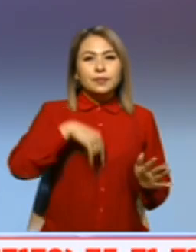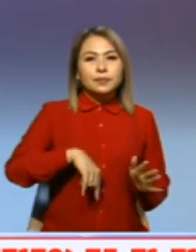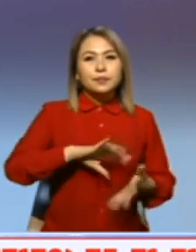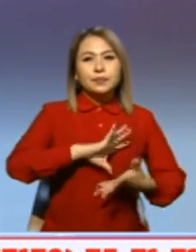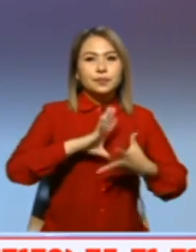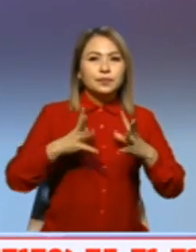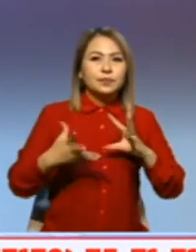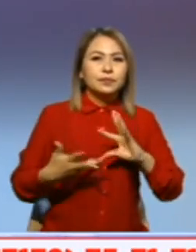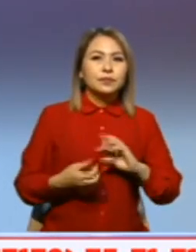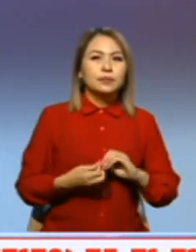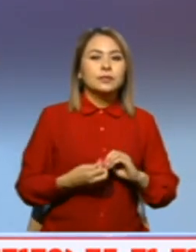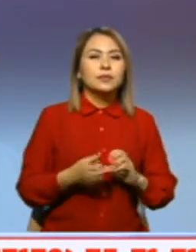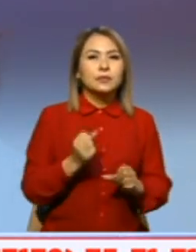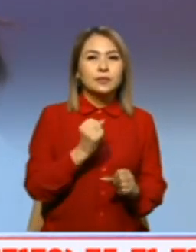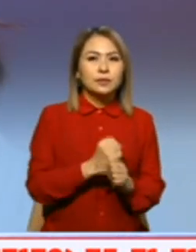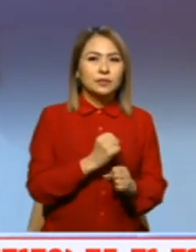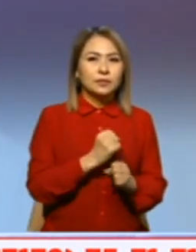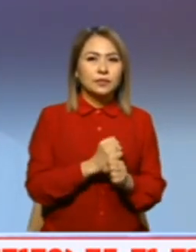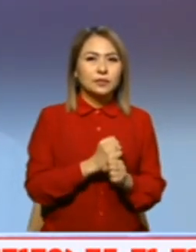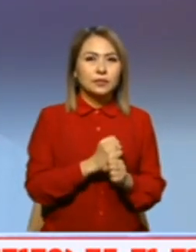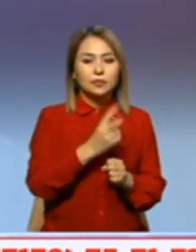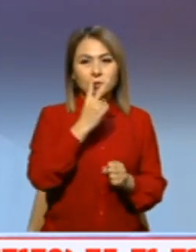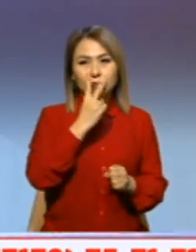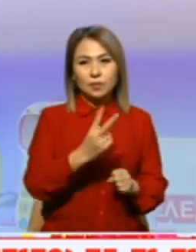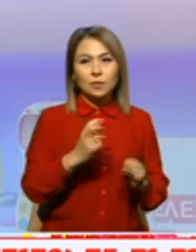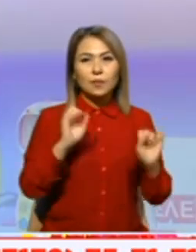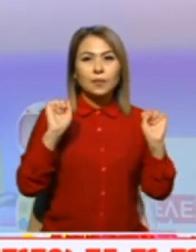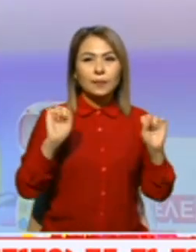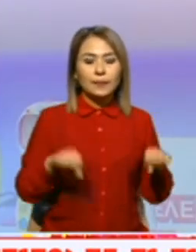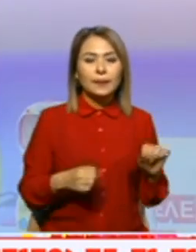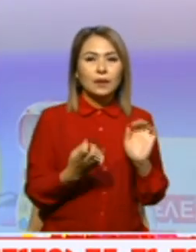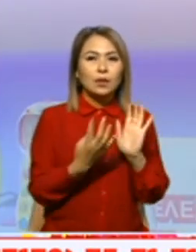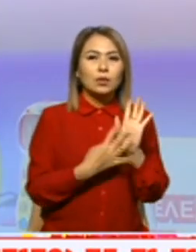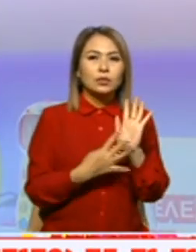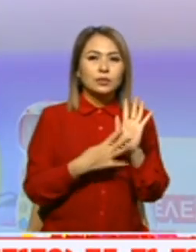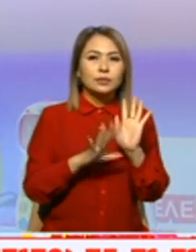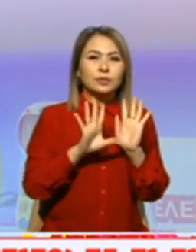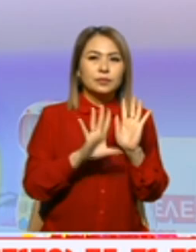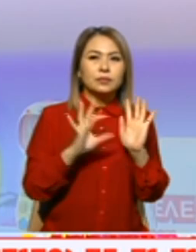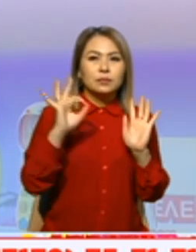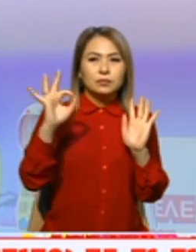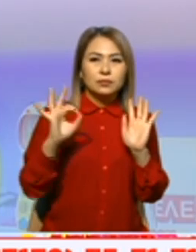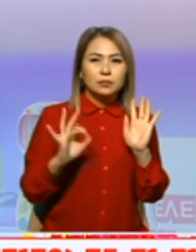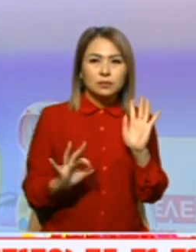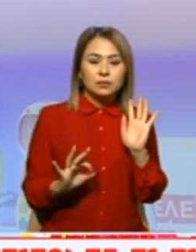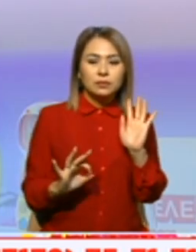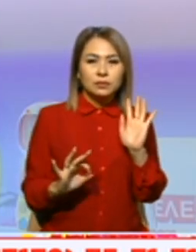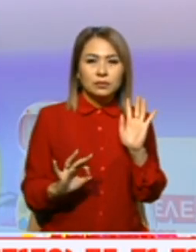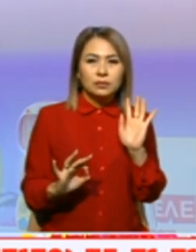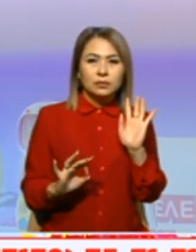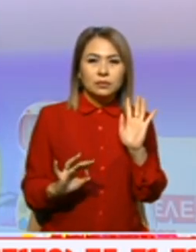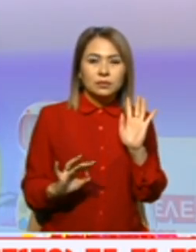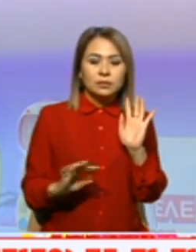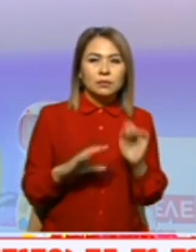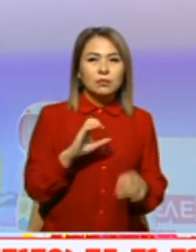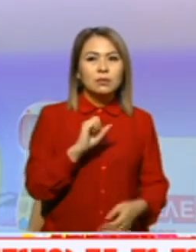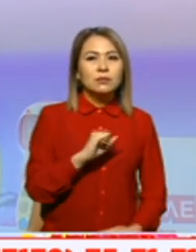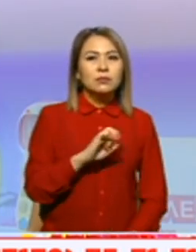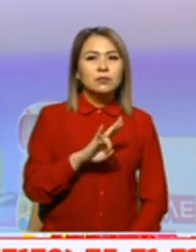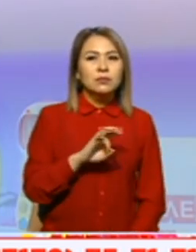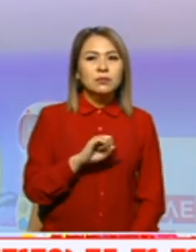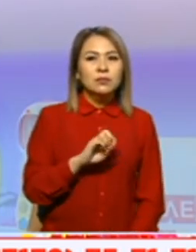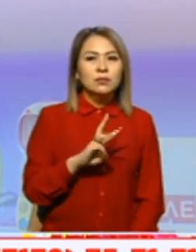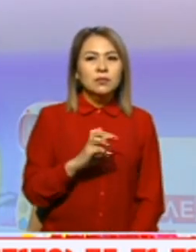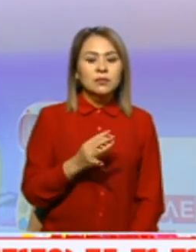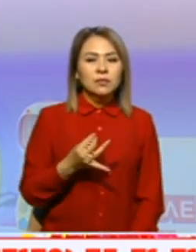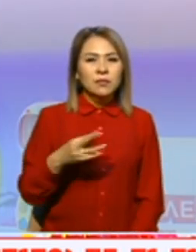жалпы ішкі құрылыстарына біз көре аламыз. Жалпы 95% жағдайда біз ұрықтың аномалияларын,